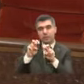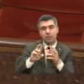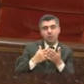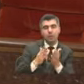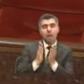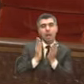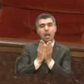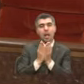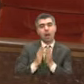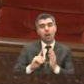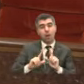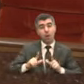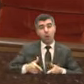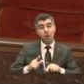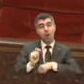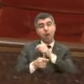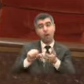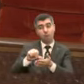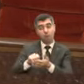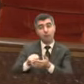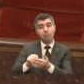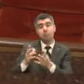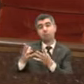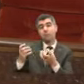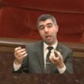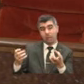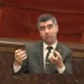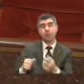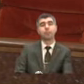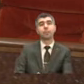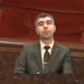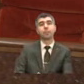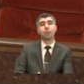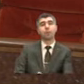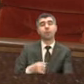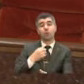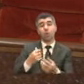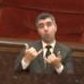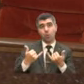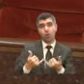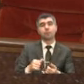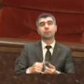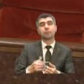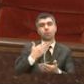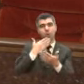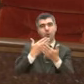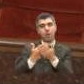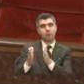للابتدائي والعالم الحضري بالنسبة للإعدادي. واليوم شكراً سيد